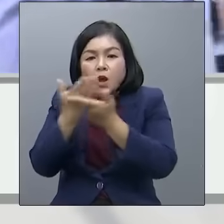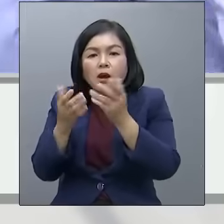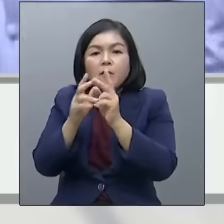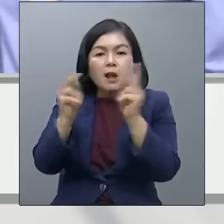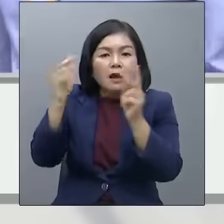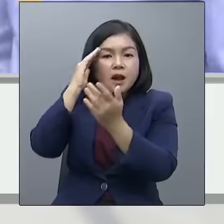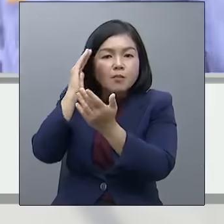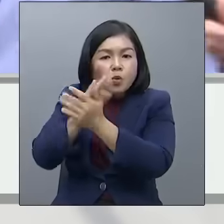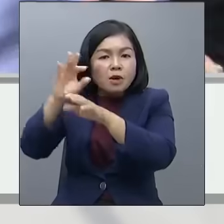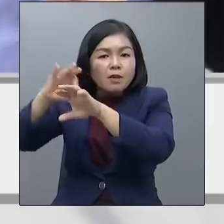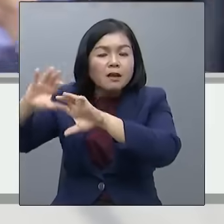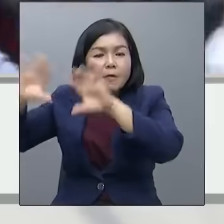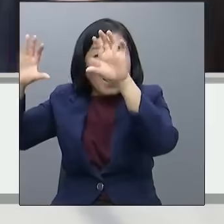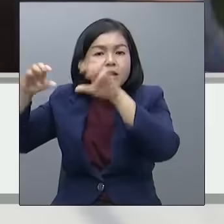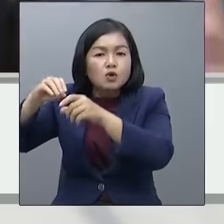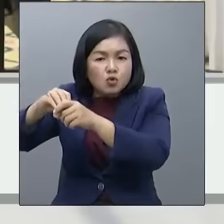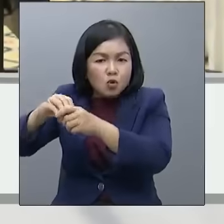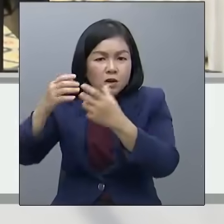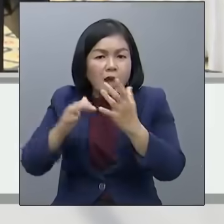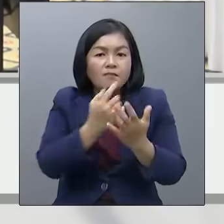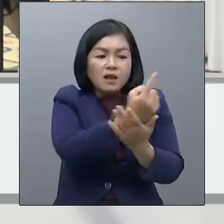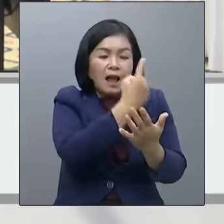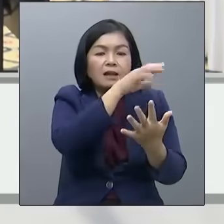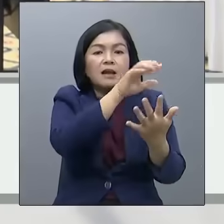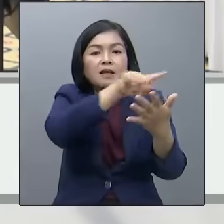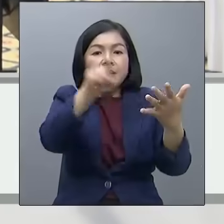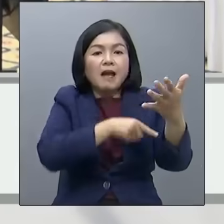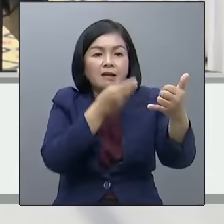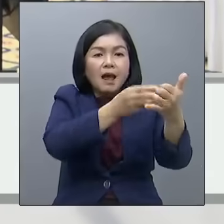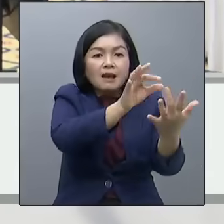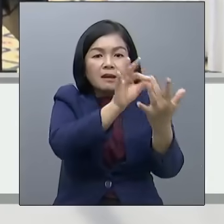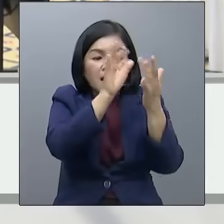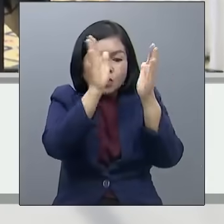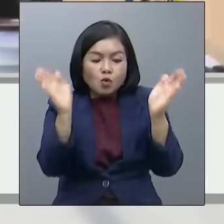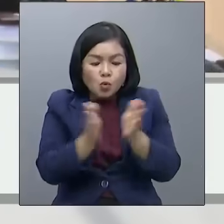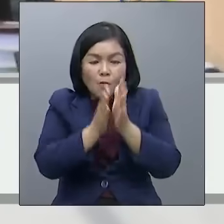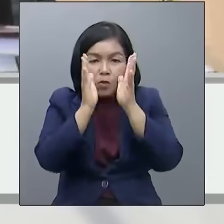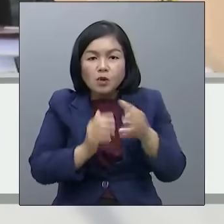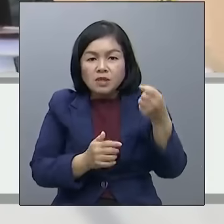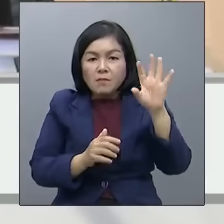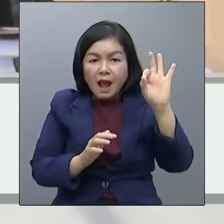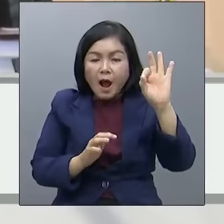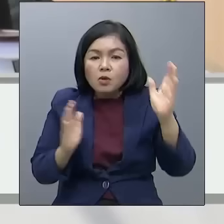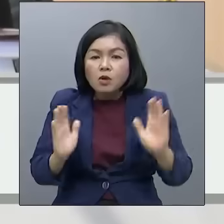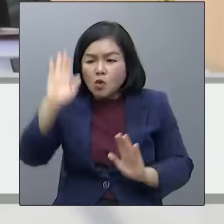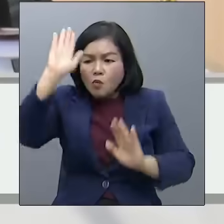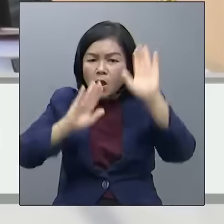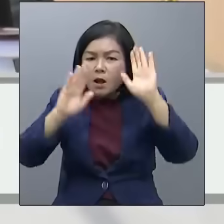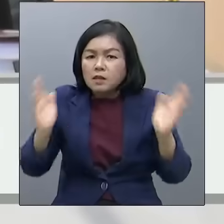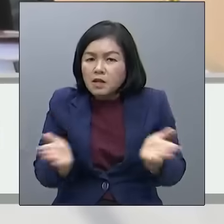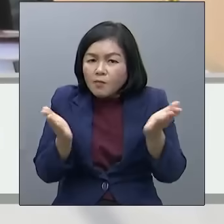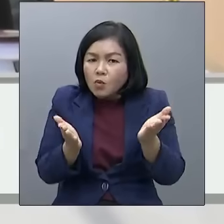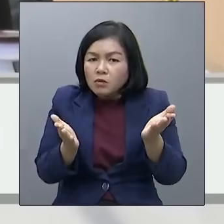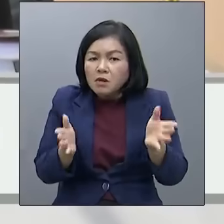ทั้งในส่วนข้าราชการประจำและที่มาจากการเลือกตั้งรวมแล้ว19คนให้ได้ยกมือโหวตหรือจะสนับสนุนหรือไ